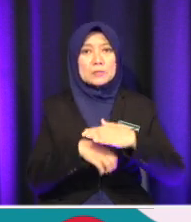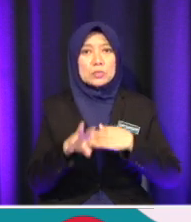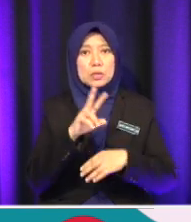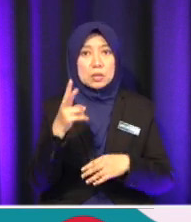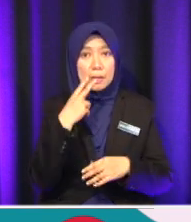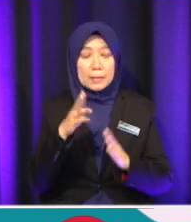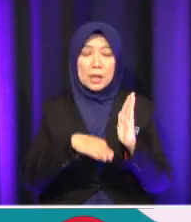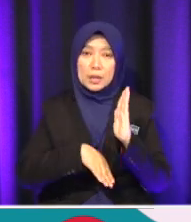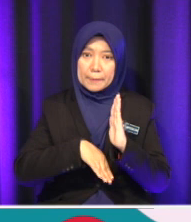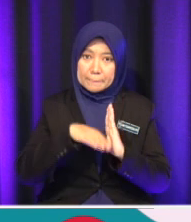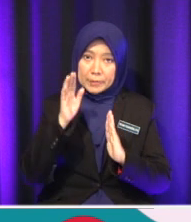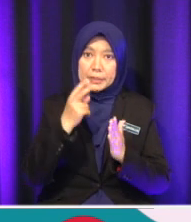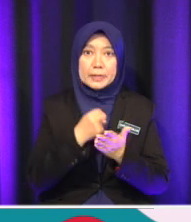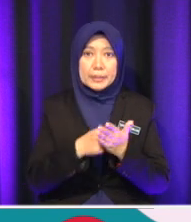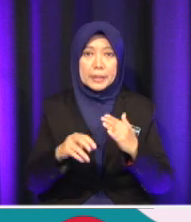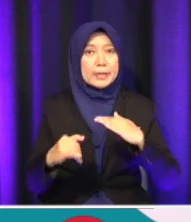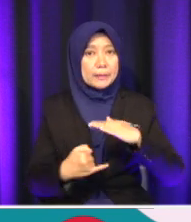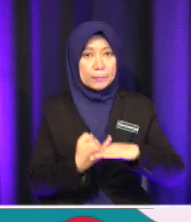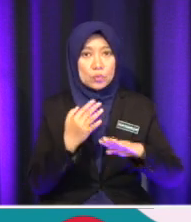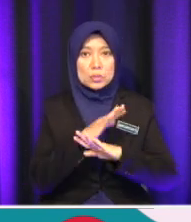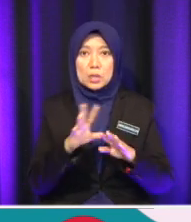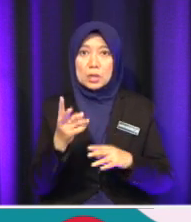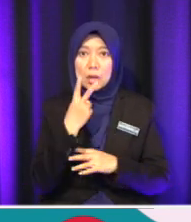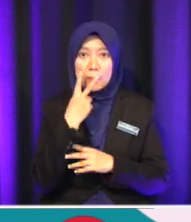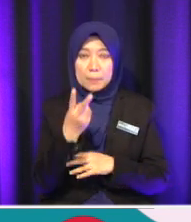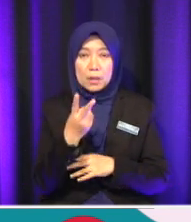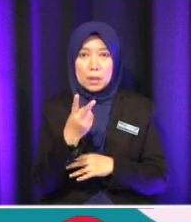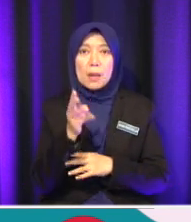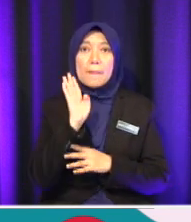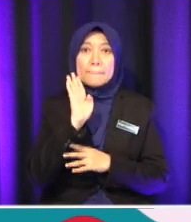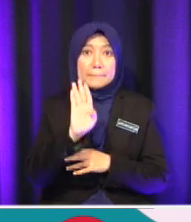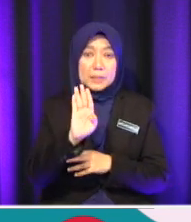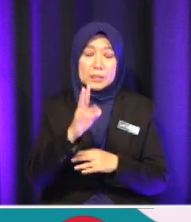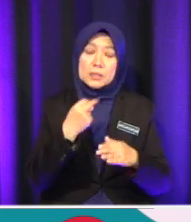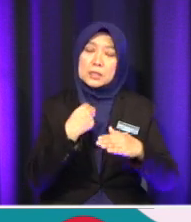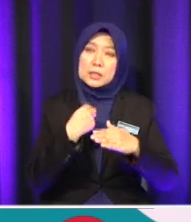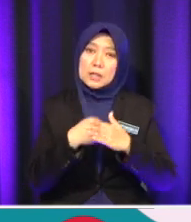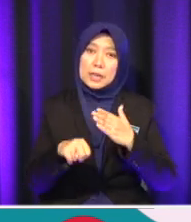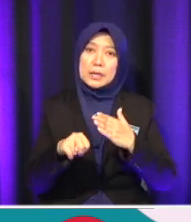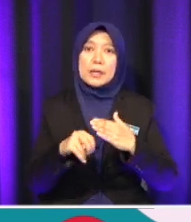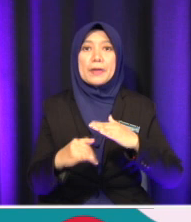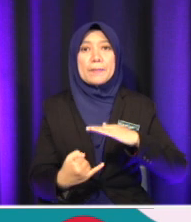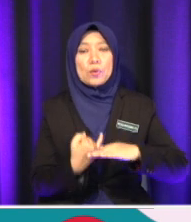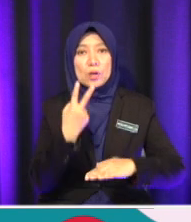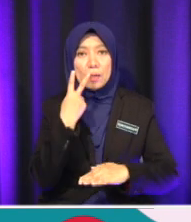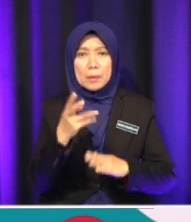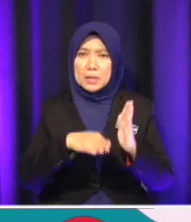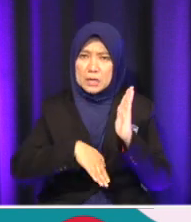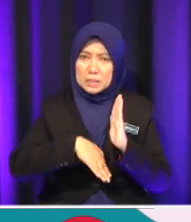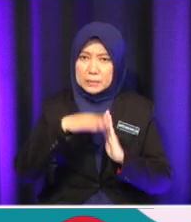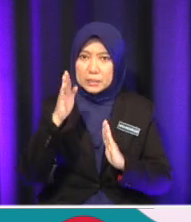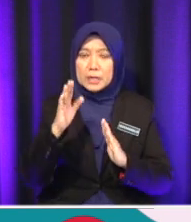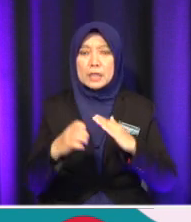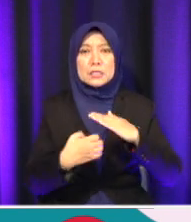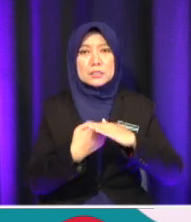nampak melebihi nilai impor tak nampak nampak melebihi nilai ekspor tak